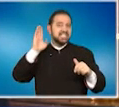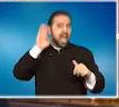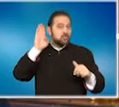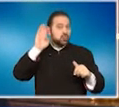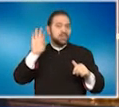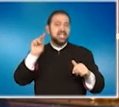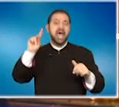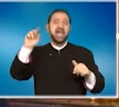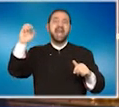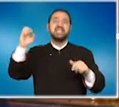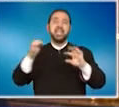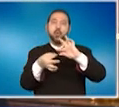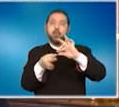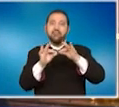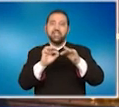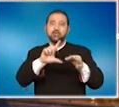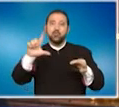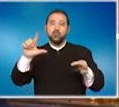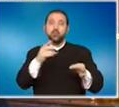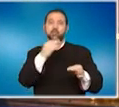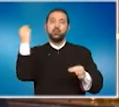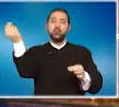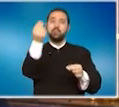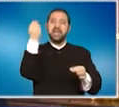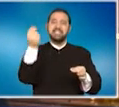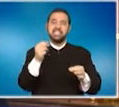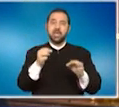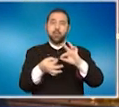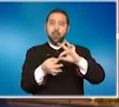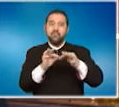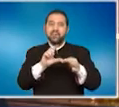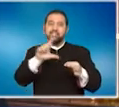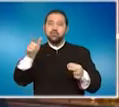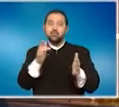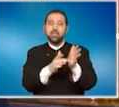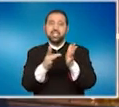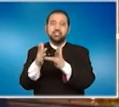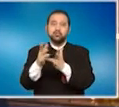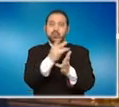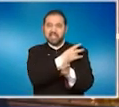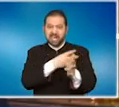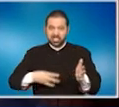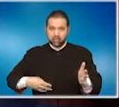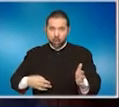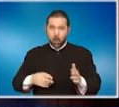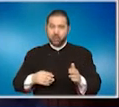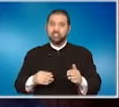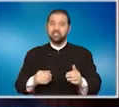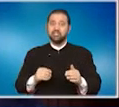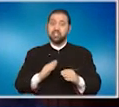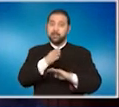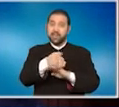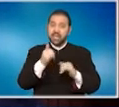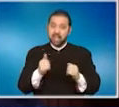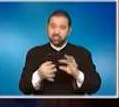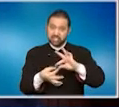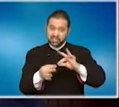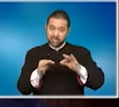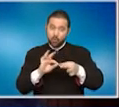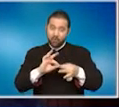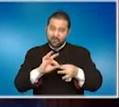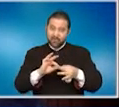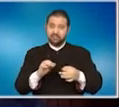lui Dumnezeu, de cuvântul lui Hristos și pe baza acestui pe baza acestui cuvânt, tu să-L crezi pe